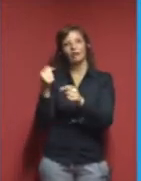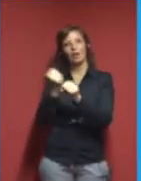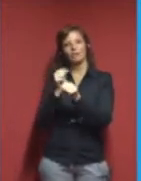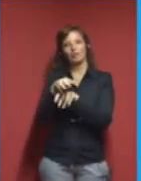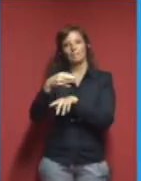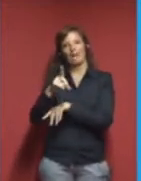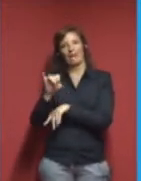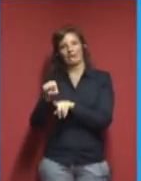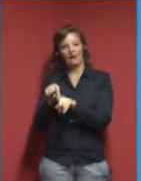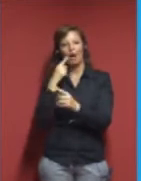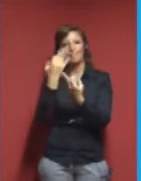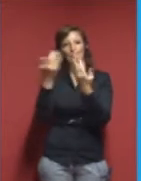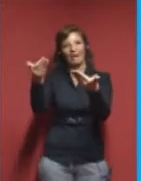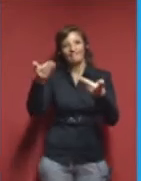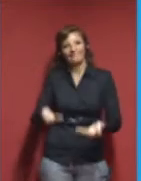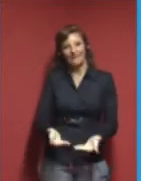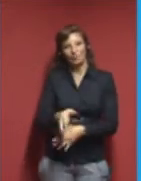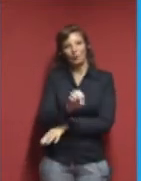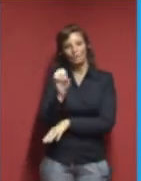Benvenuto professor Leah